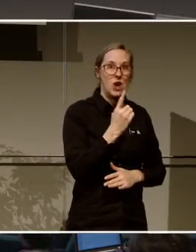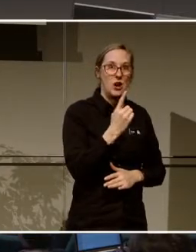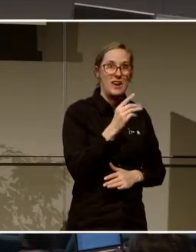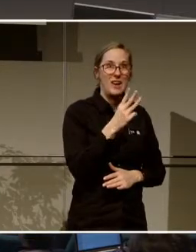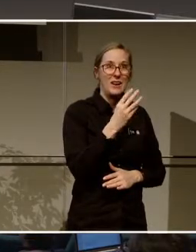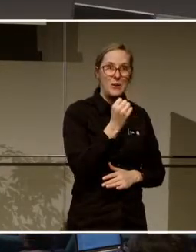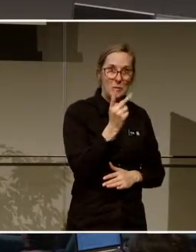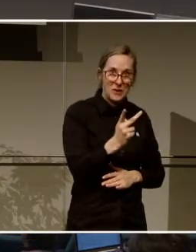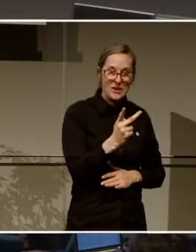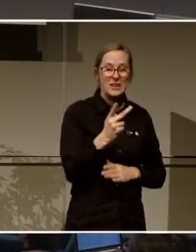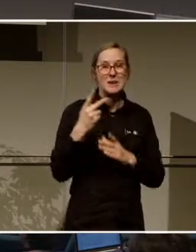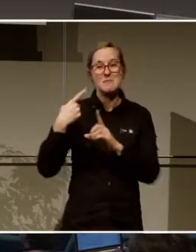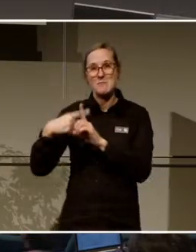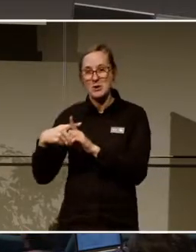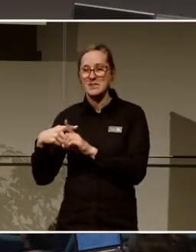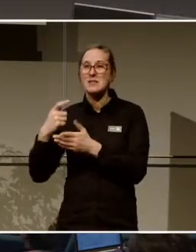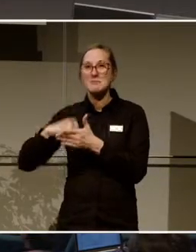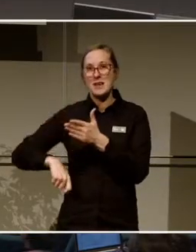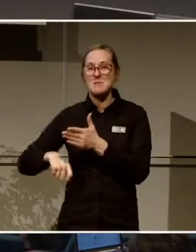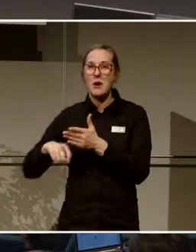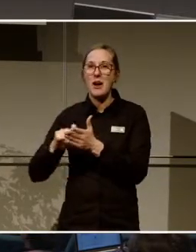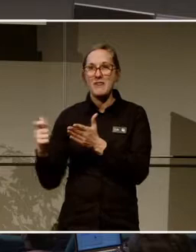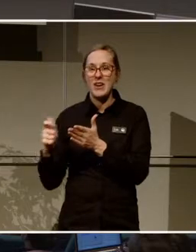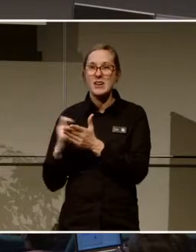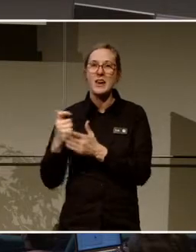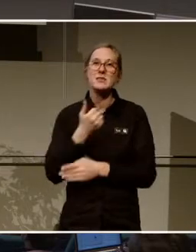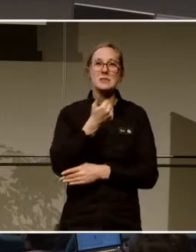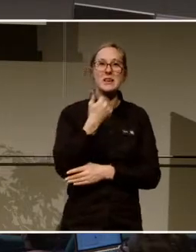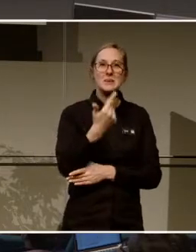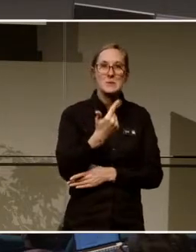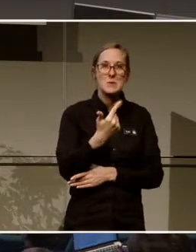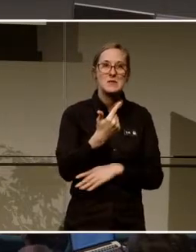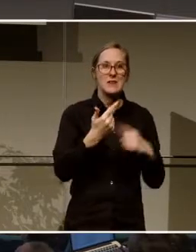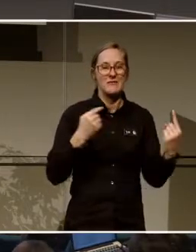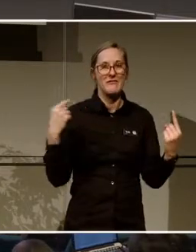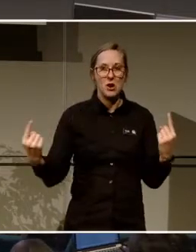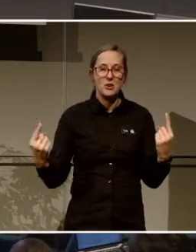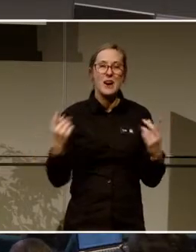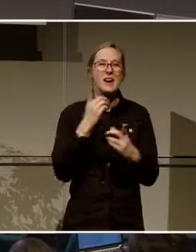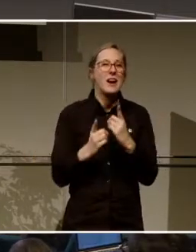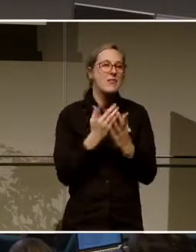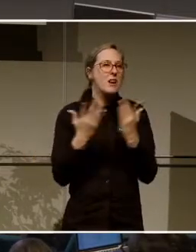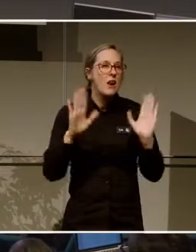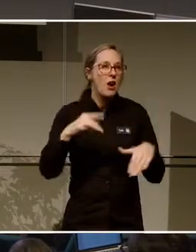veckan ungefär 6 000 deltagare var, alltså som kommer vara med. Fler kan ju ha läst om det och hört om det.